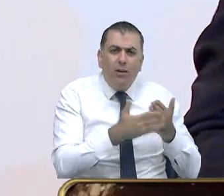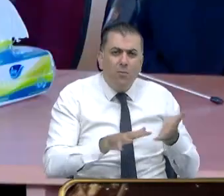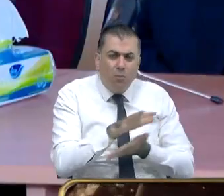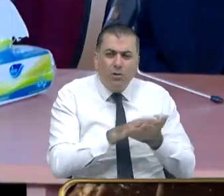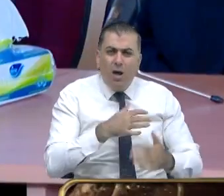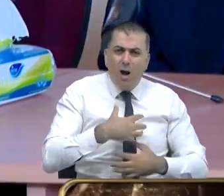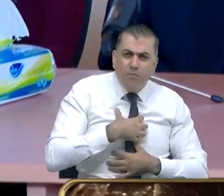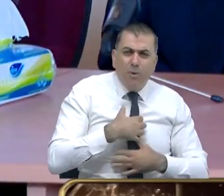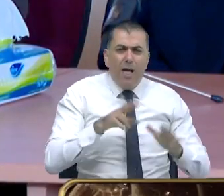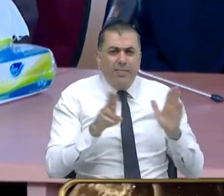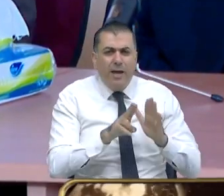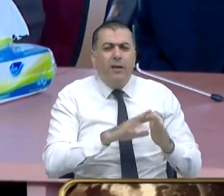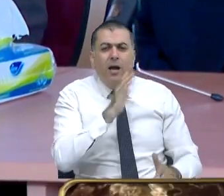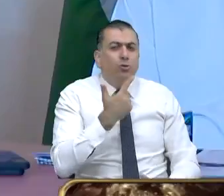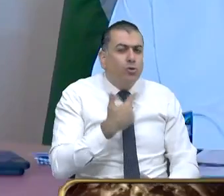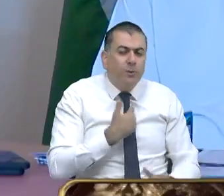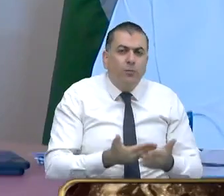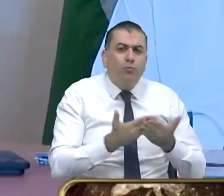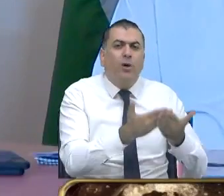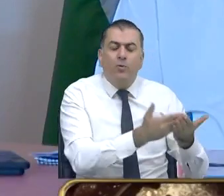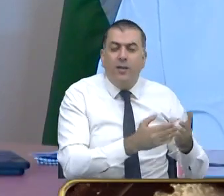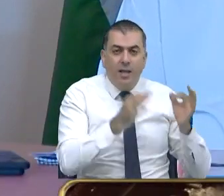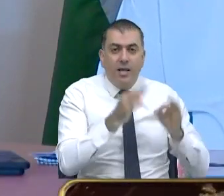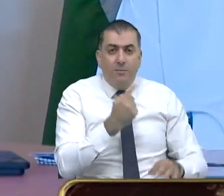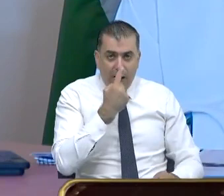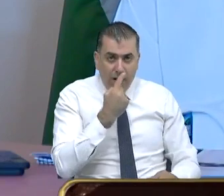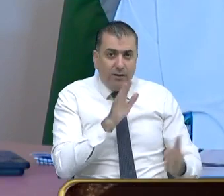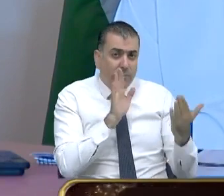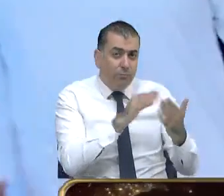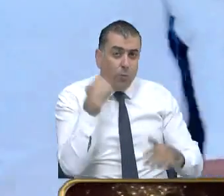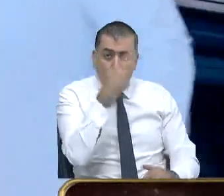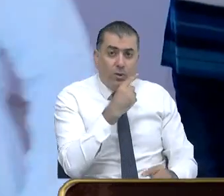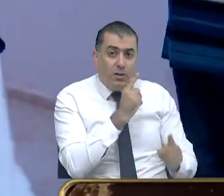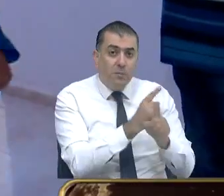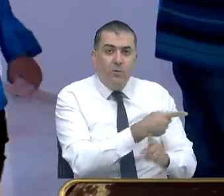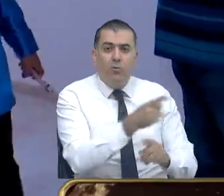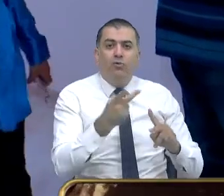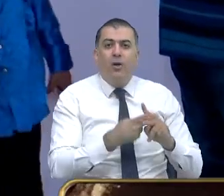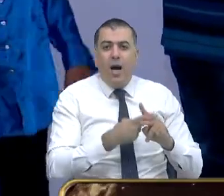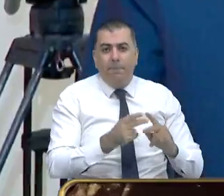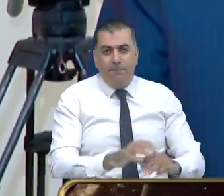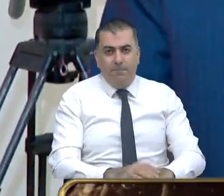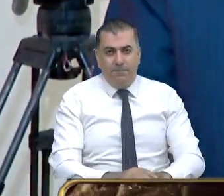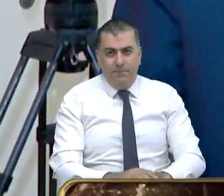حلها ومعالجه التحديات التي تواجههم ضمن الامكانيات المتاحه